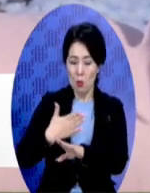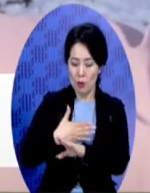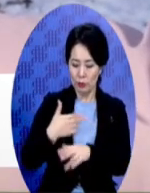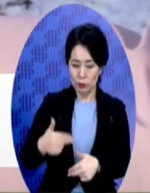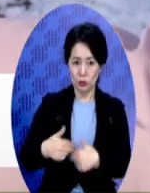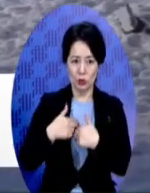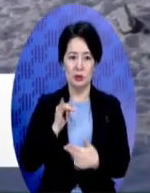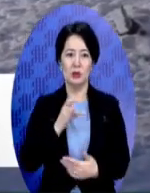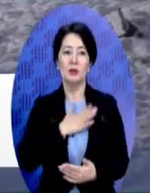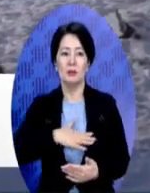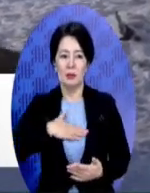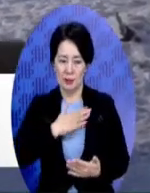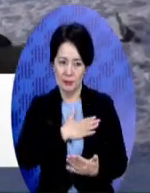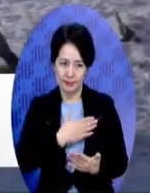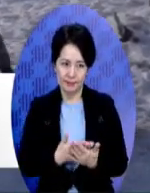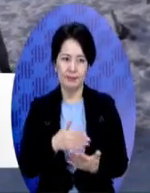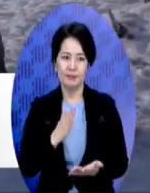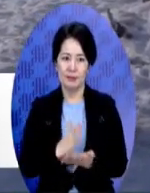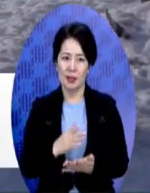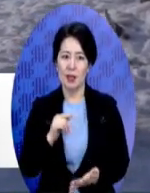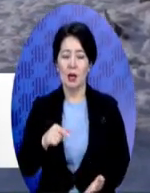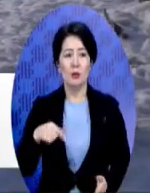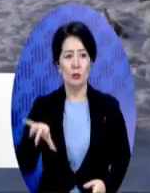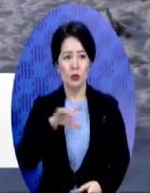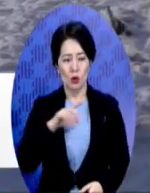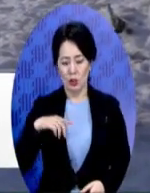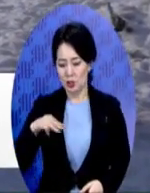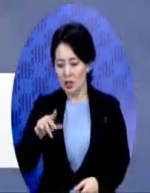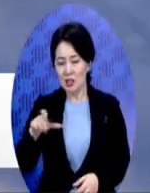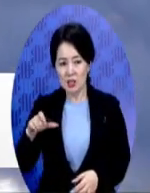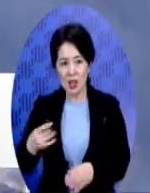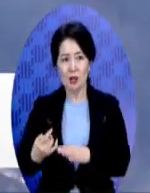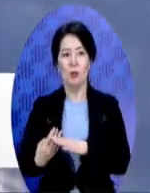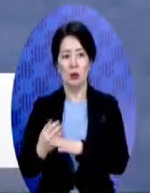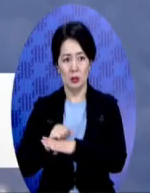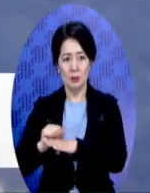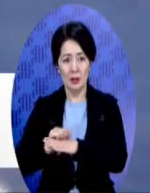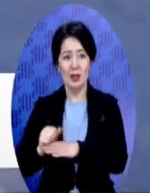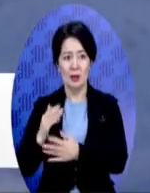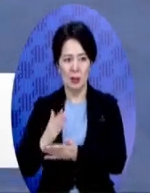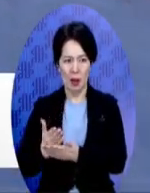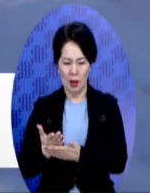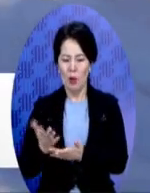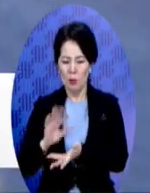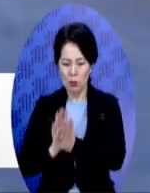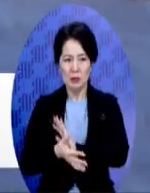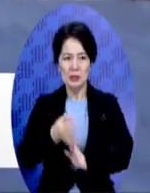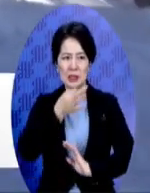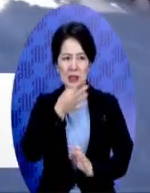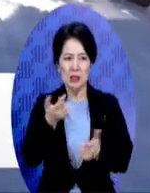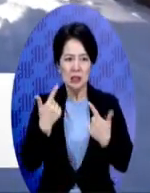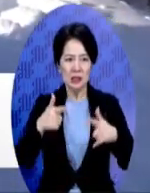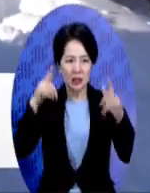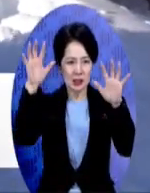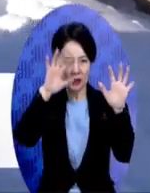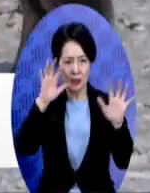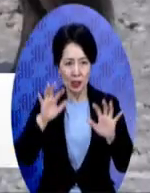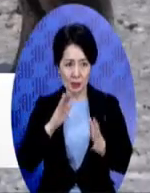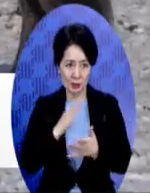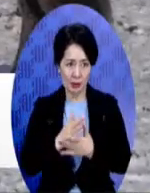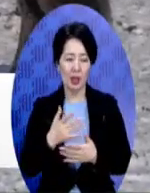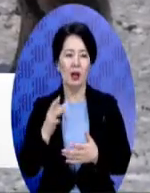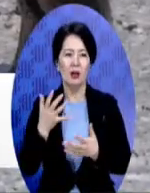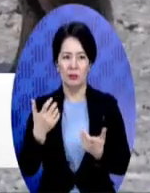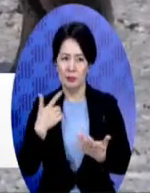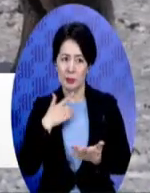байна. Бид нар бол өөрсдөө бол бас их тижээл ордогоо сайн бэлдсэн л дээ. Гэхдээ харьцангуй эрт цас орсон учраас нэлээд л өгөгдөж байна.